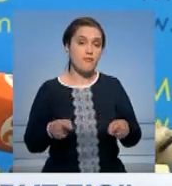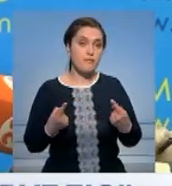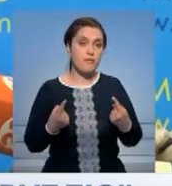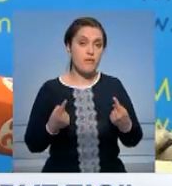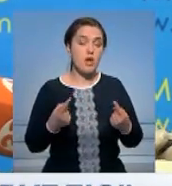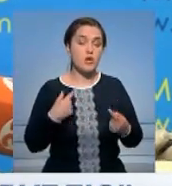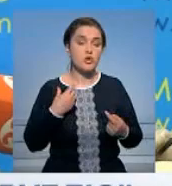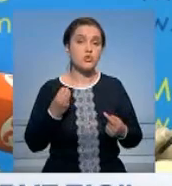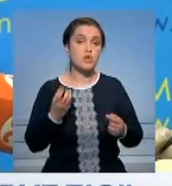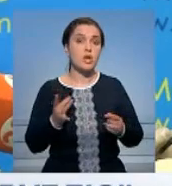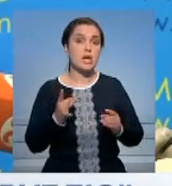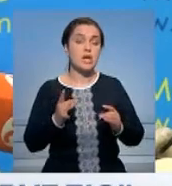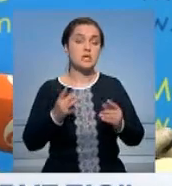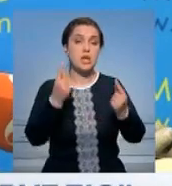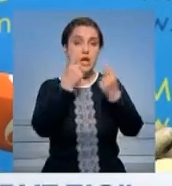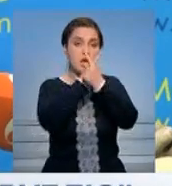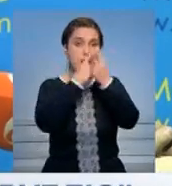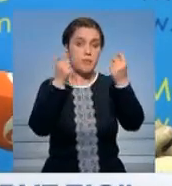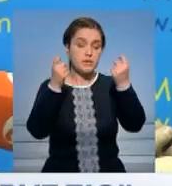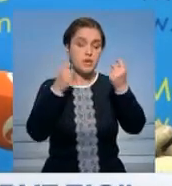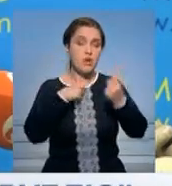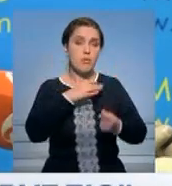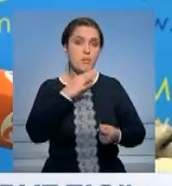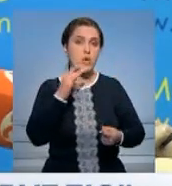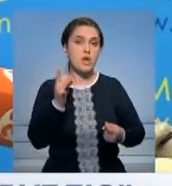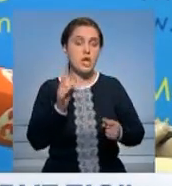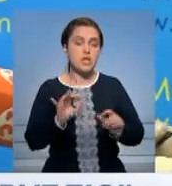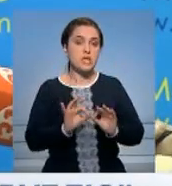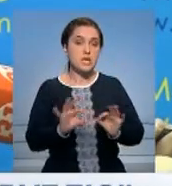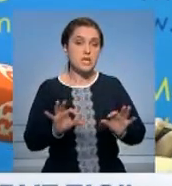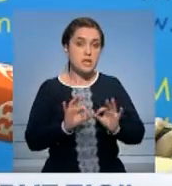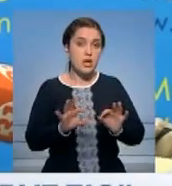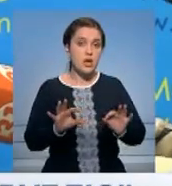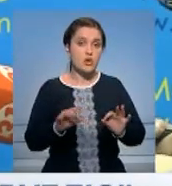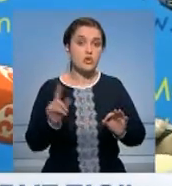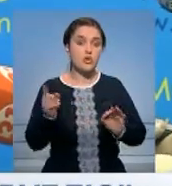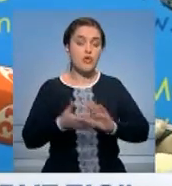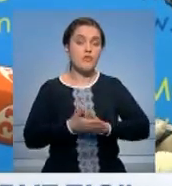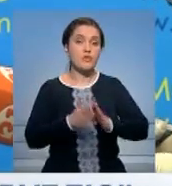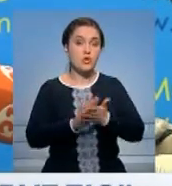Поэтому я еще раз обращаюсь, и о чем много раз говорил, что вот в условиях